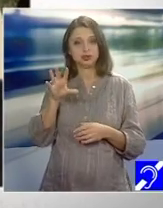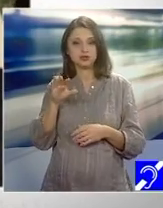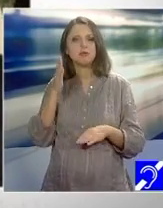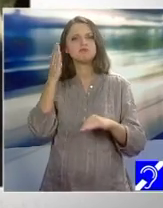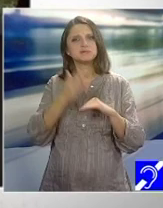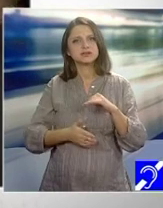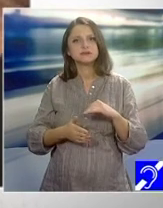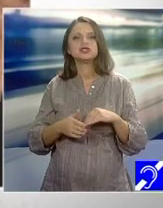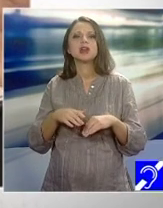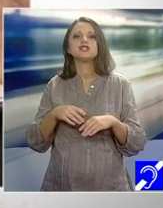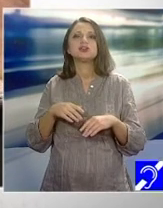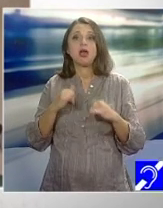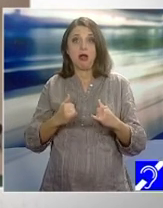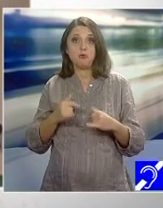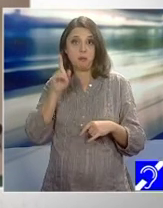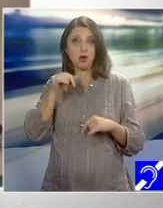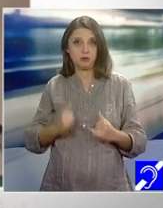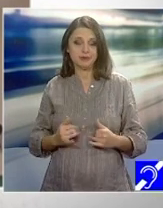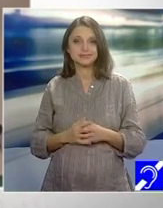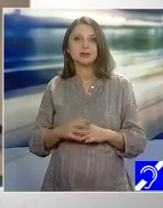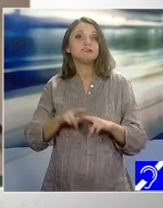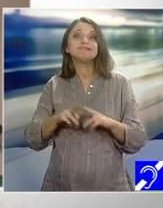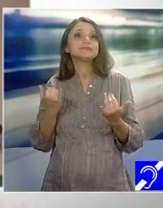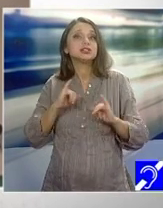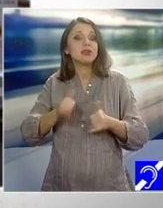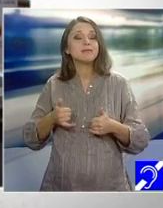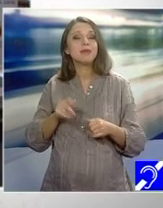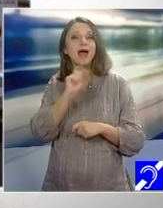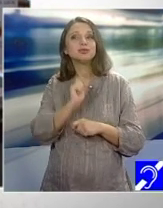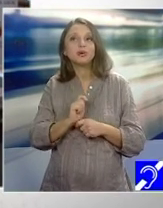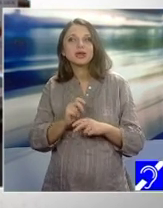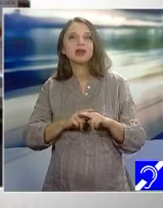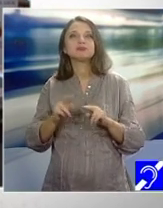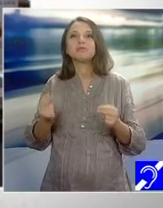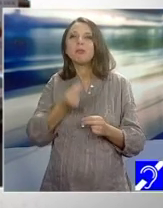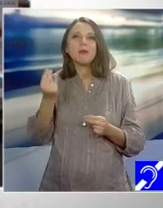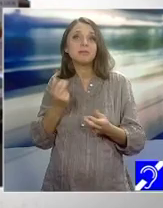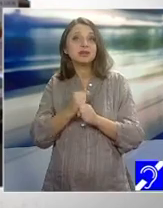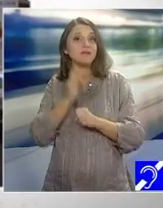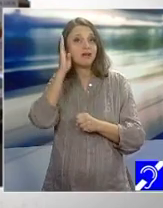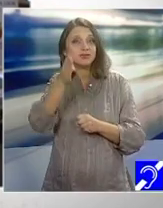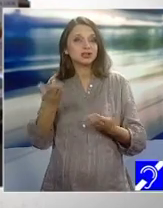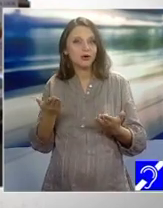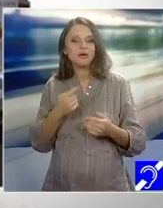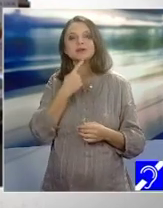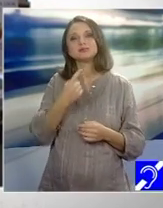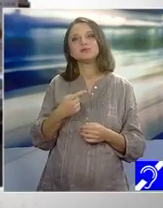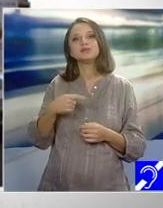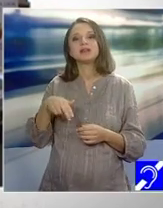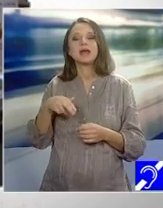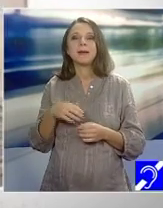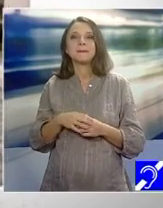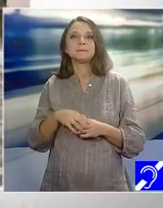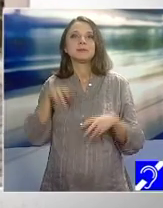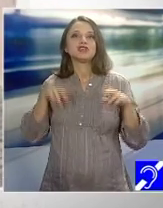la sfârșitul acestei luni. Cum a decurs acest proiect și ce îmbunătățiri necesită, ne va spune invitatul Noghi Gabriel, președintele Asociației